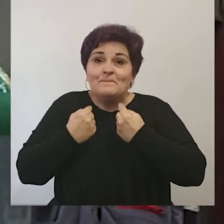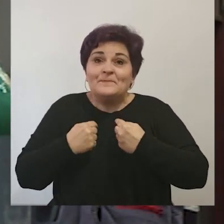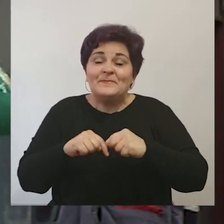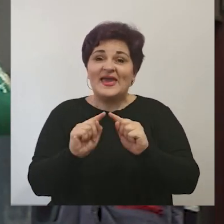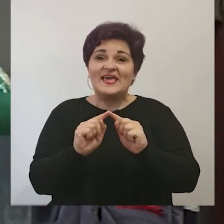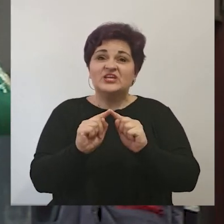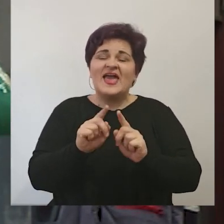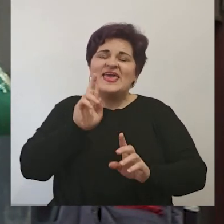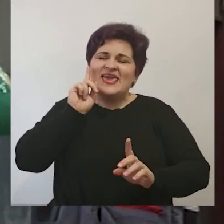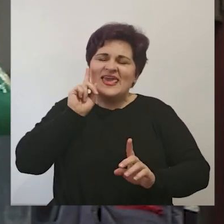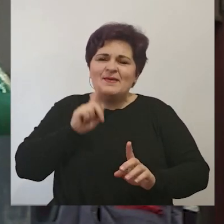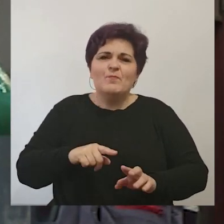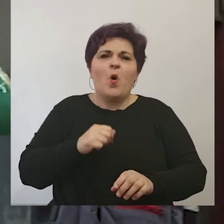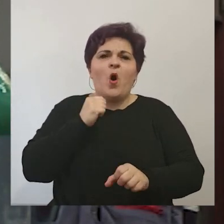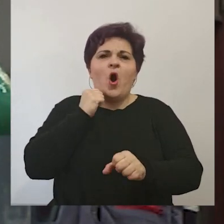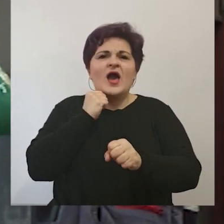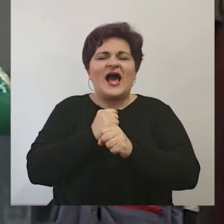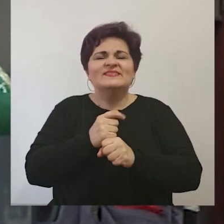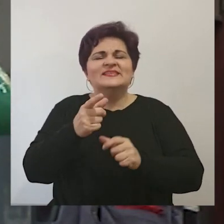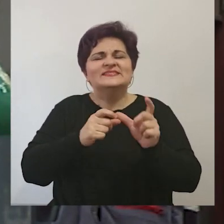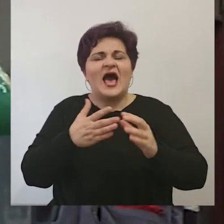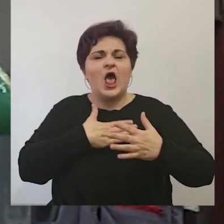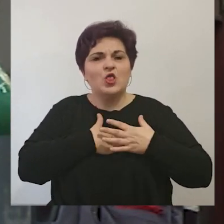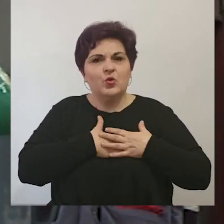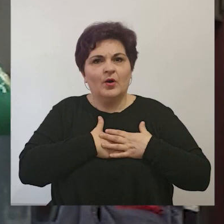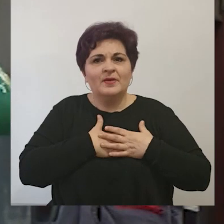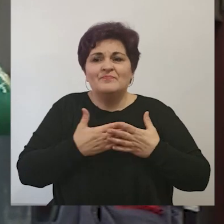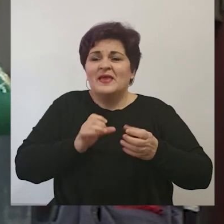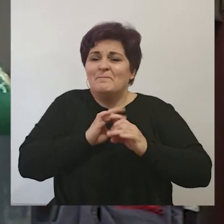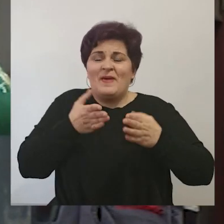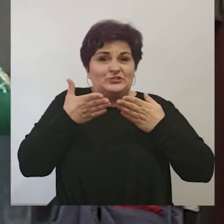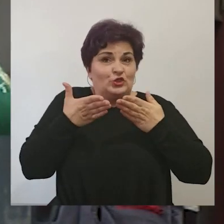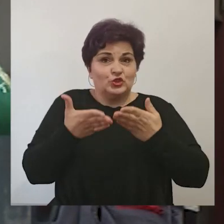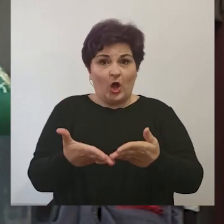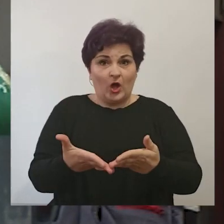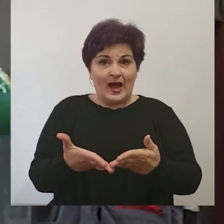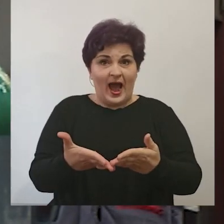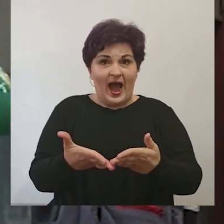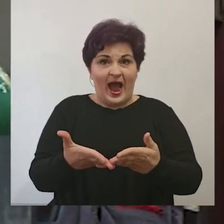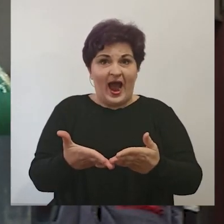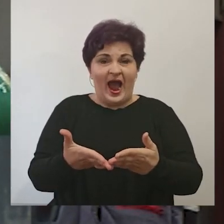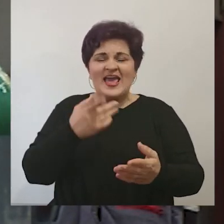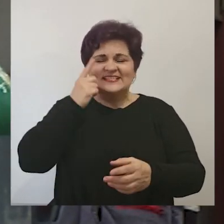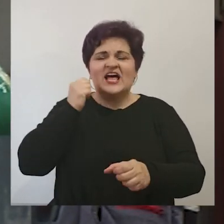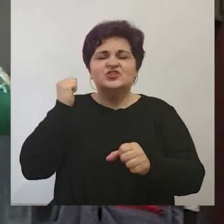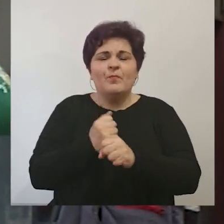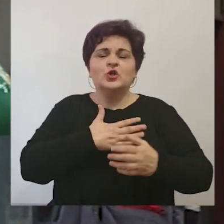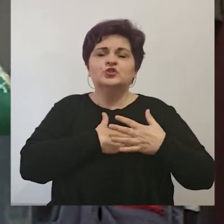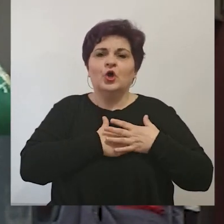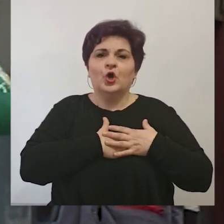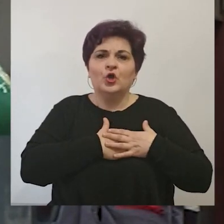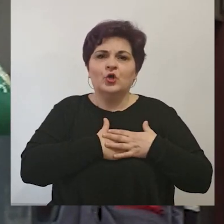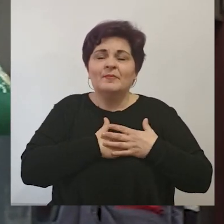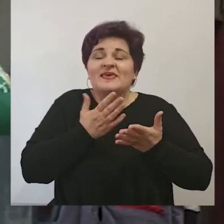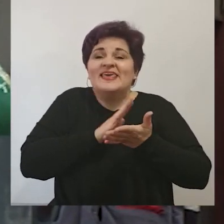specifičan je posao i mora se raditi sa ljubavlju. Jednostavno, bez toga, znači upornost, ljubav